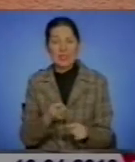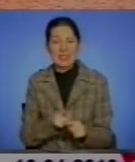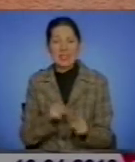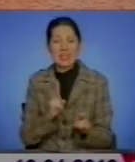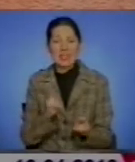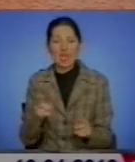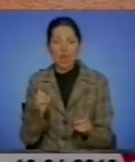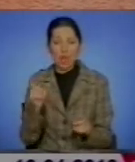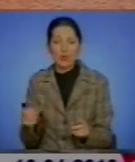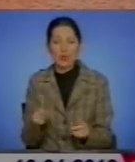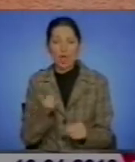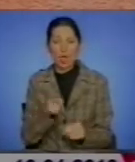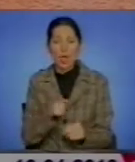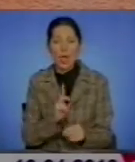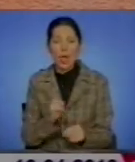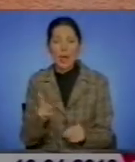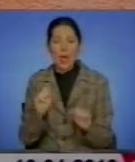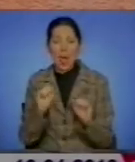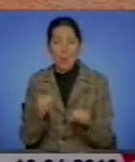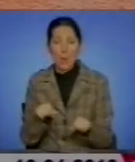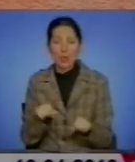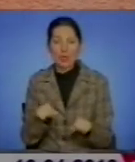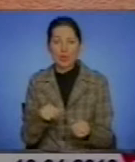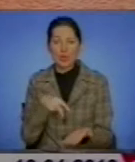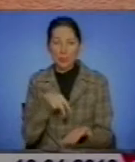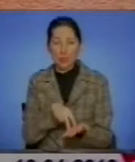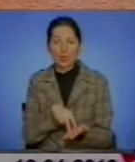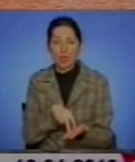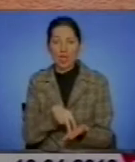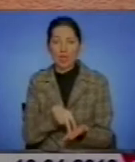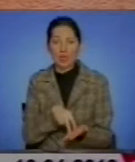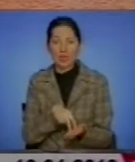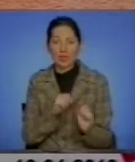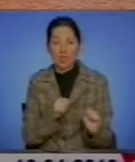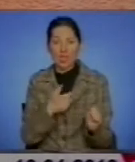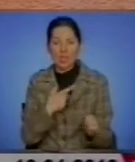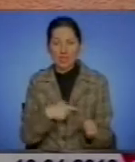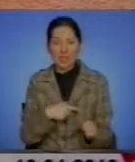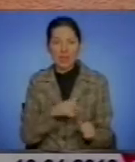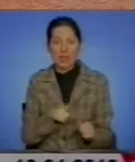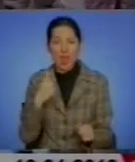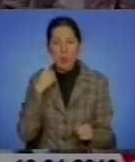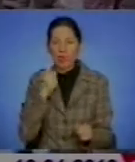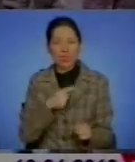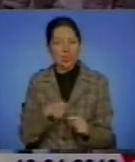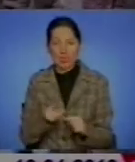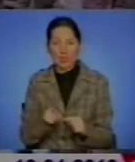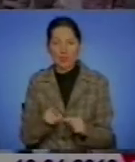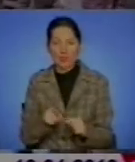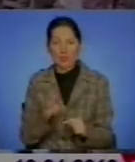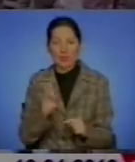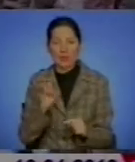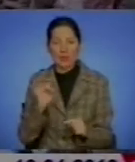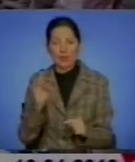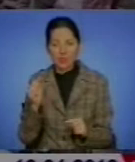Той, який може стояти за себе, ну, але не обіжаючи других. Назар Теляга уже